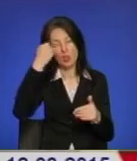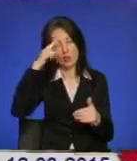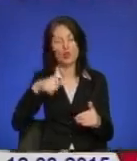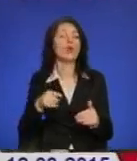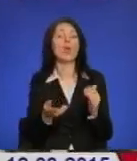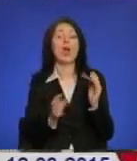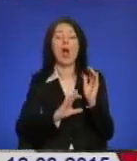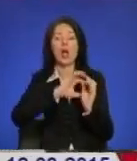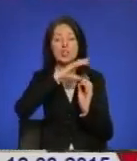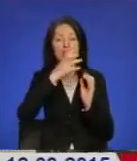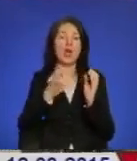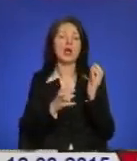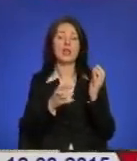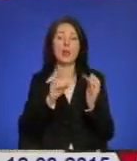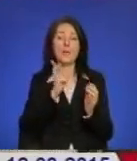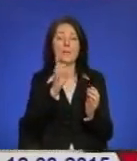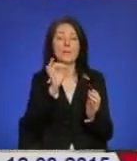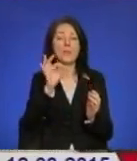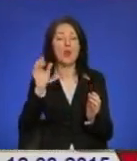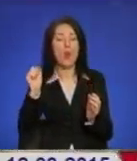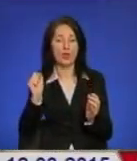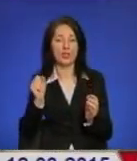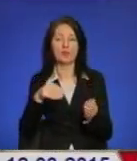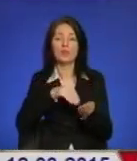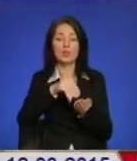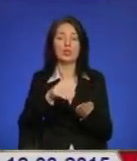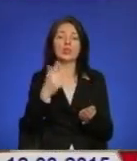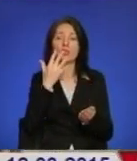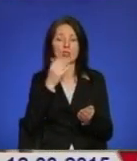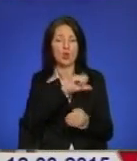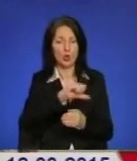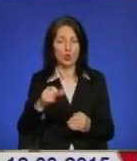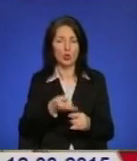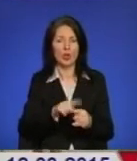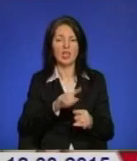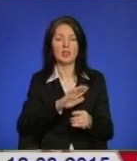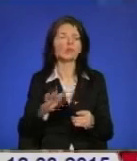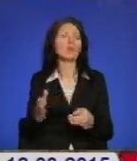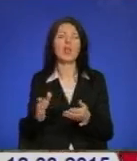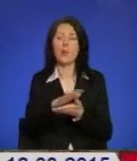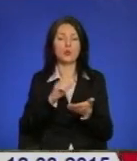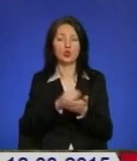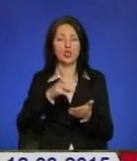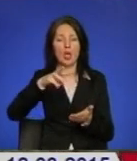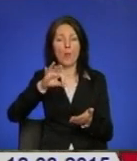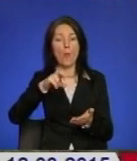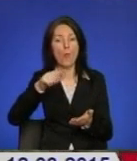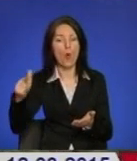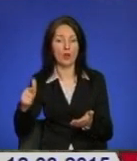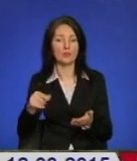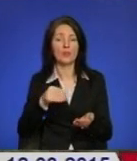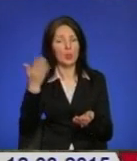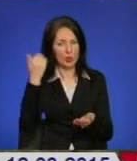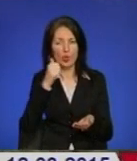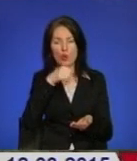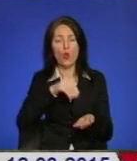Бріотті – саджанці з-за кордону, які не піддаються впливу мігруючої молі. Поблизу ставу, де минулого року висадили 60 саджанців на